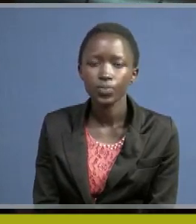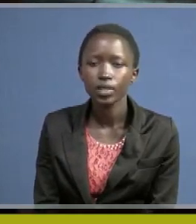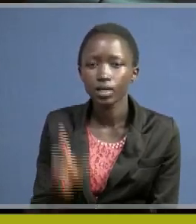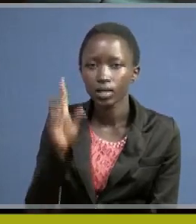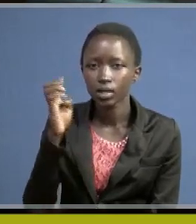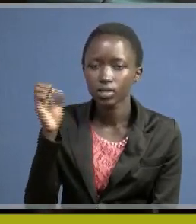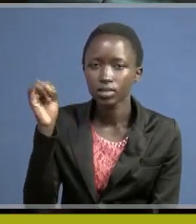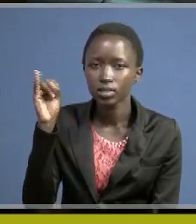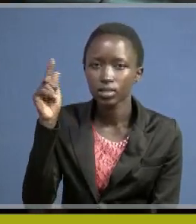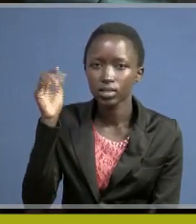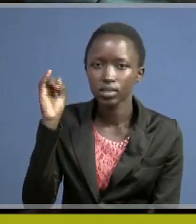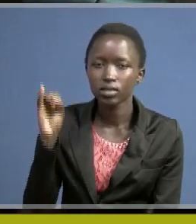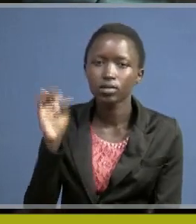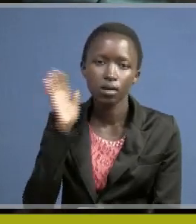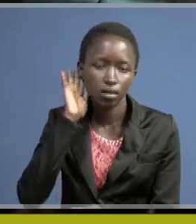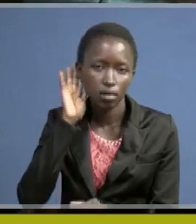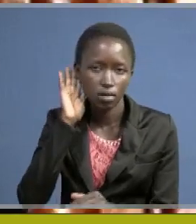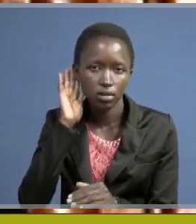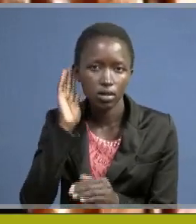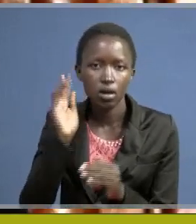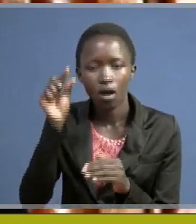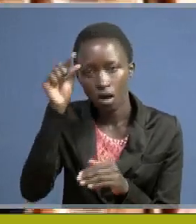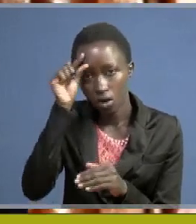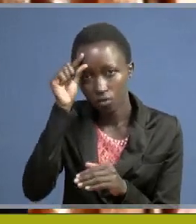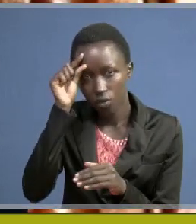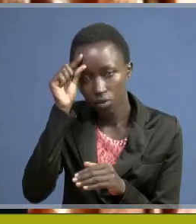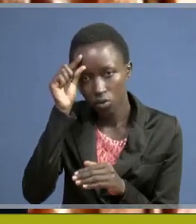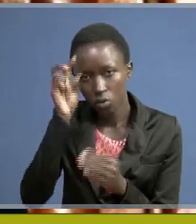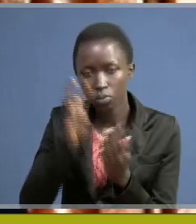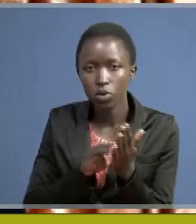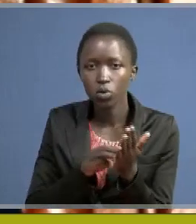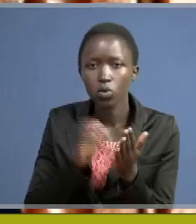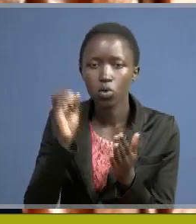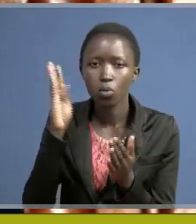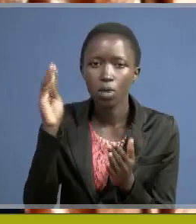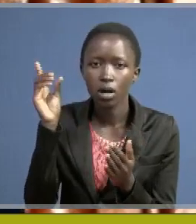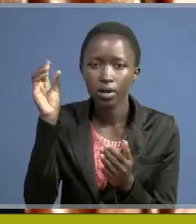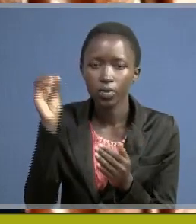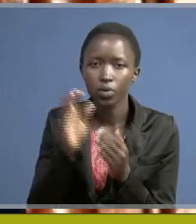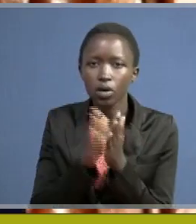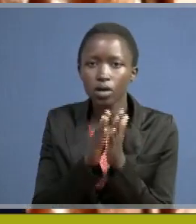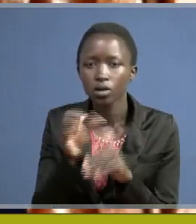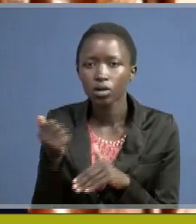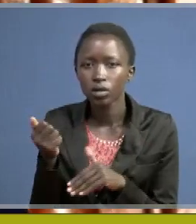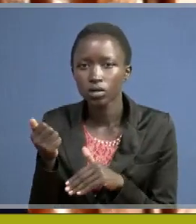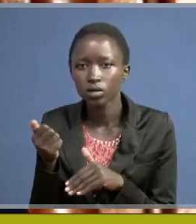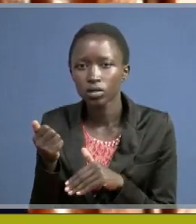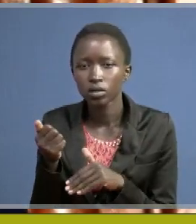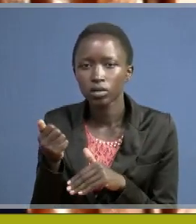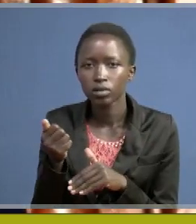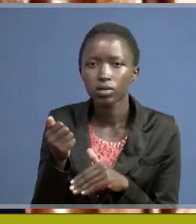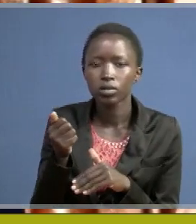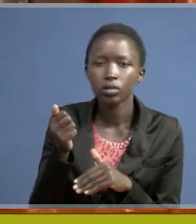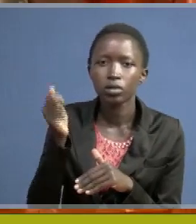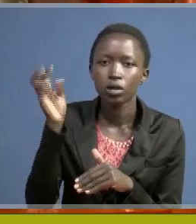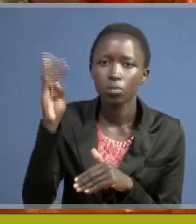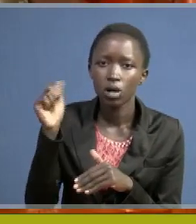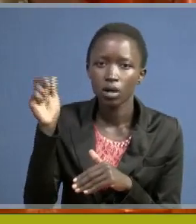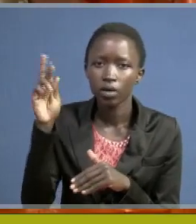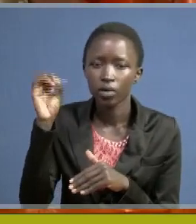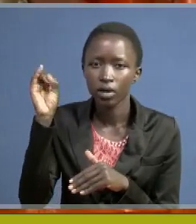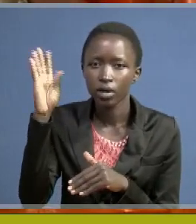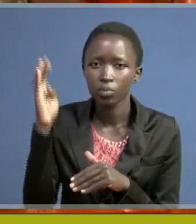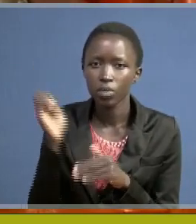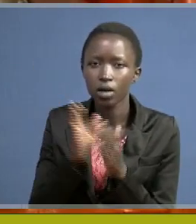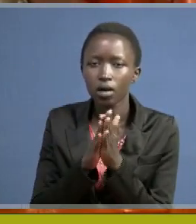Lessit ambaye anasikiza kesi inayomkabili gavana wa Migori Okoth Obado na ya mwanahabari wa runinga ya Citizen Jackie Maribe